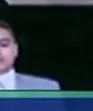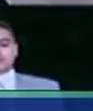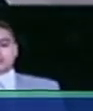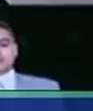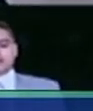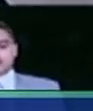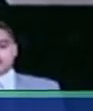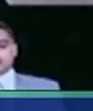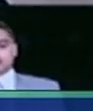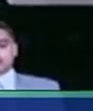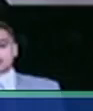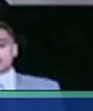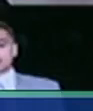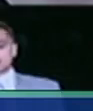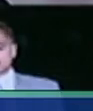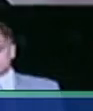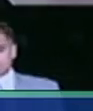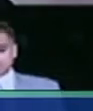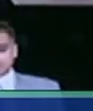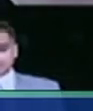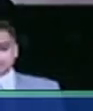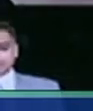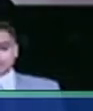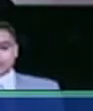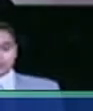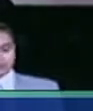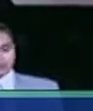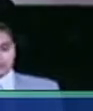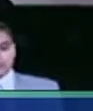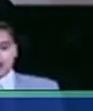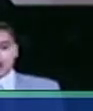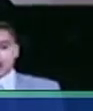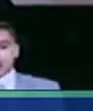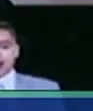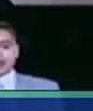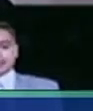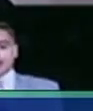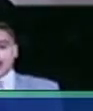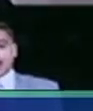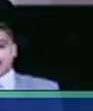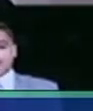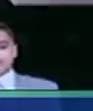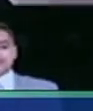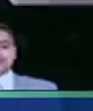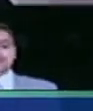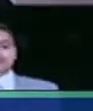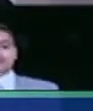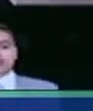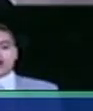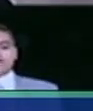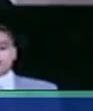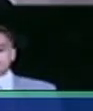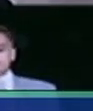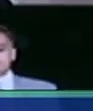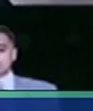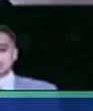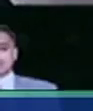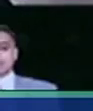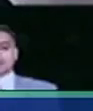منذ 9 سنوات واستجابة لندائكم شرفت بتحمل مسؤولية هذا